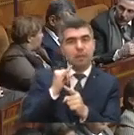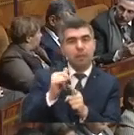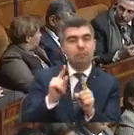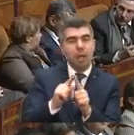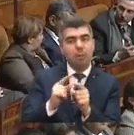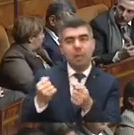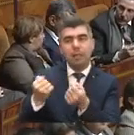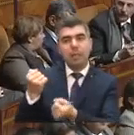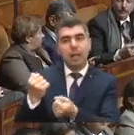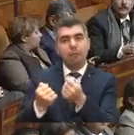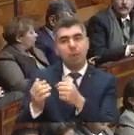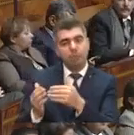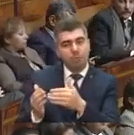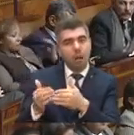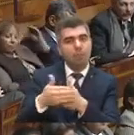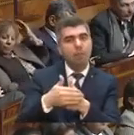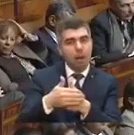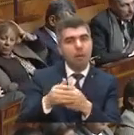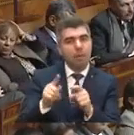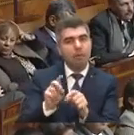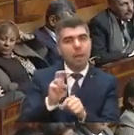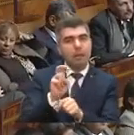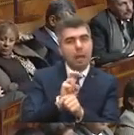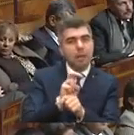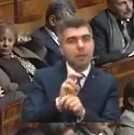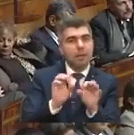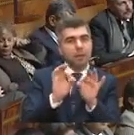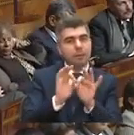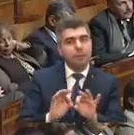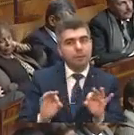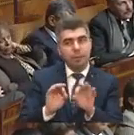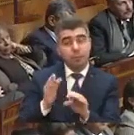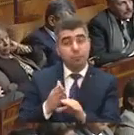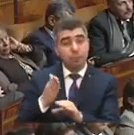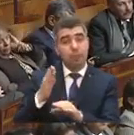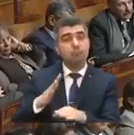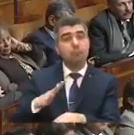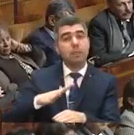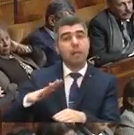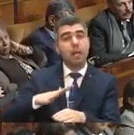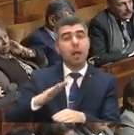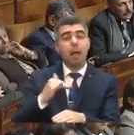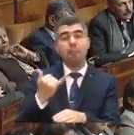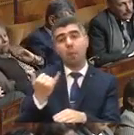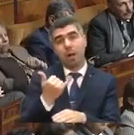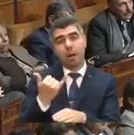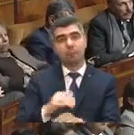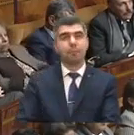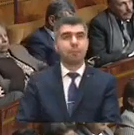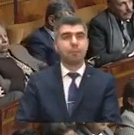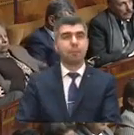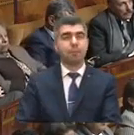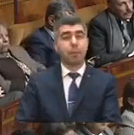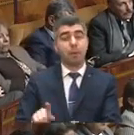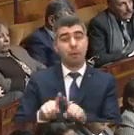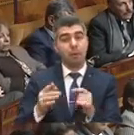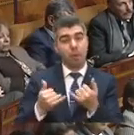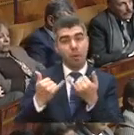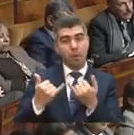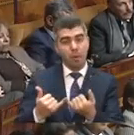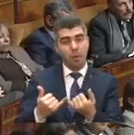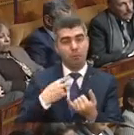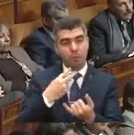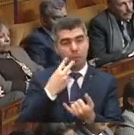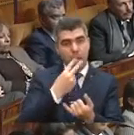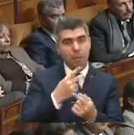السري للولوج الى المراكز الحضريه لقضاء اغراضهم. السيد الوزير، اليوم يجب اعاده النظر في دفتر